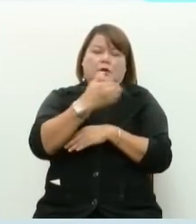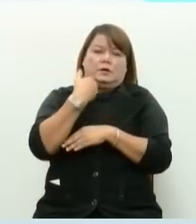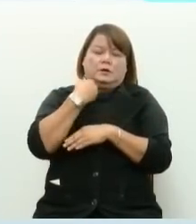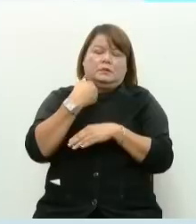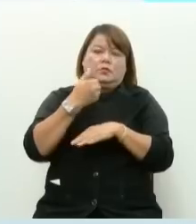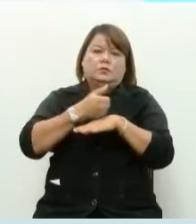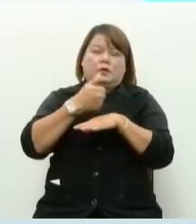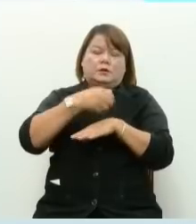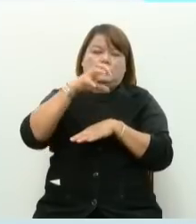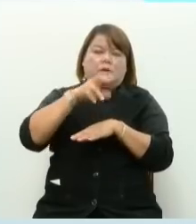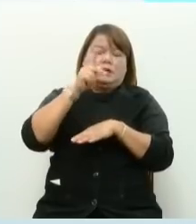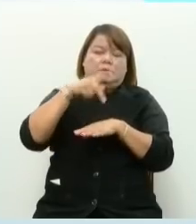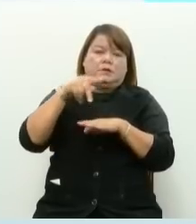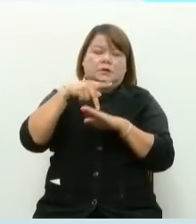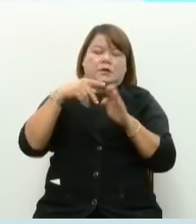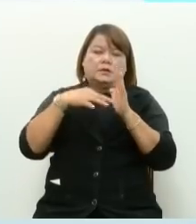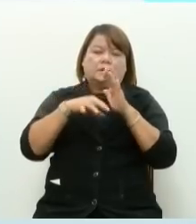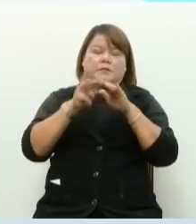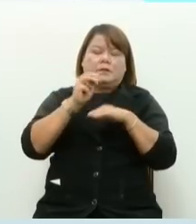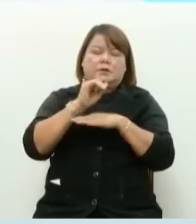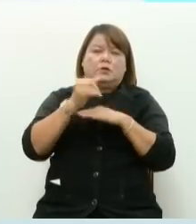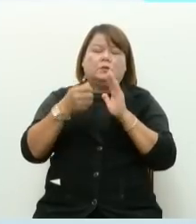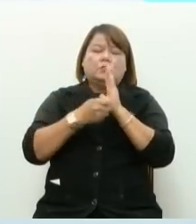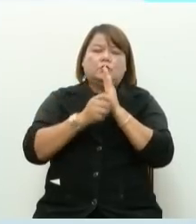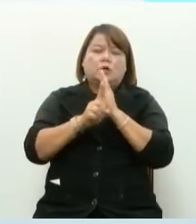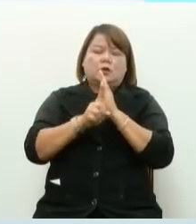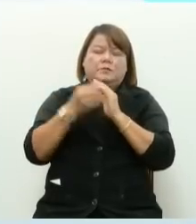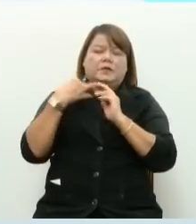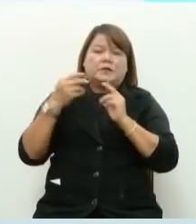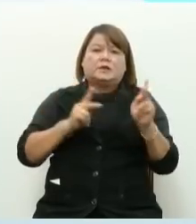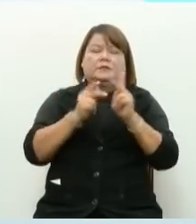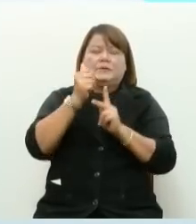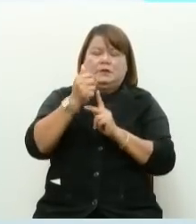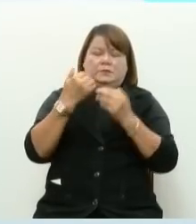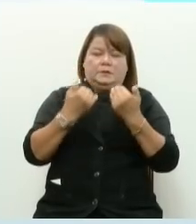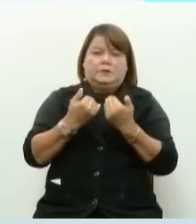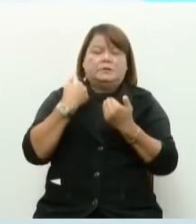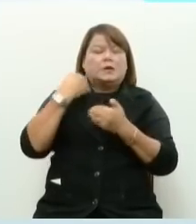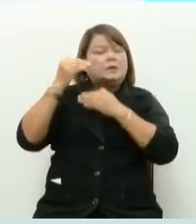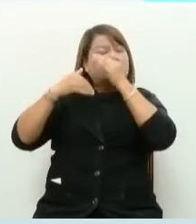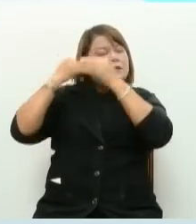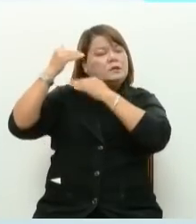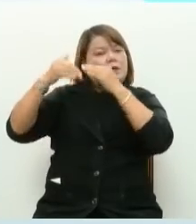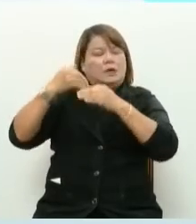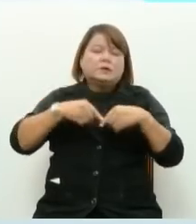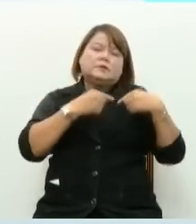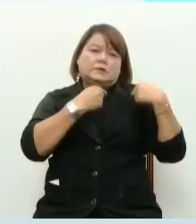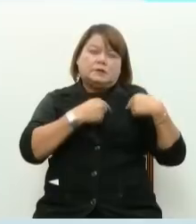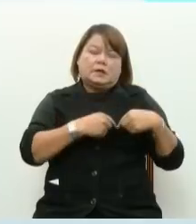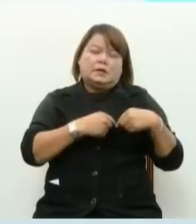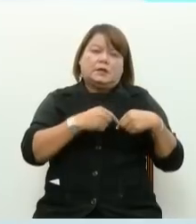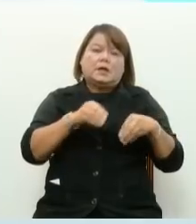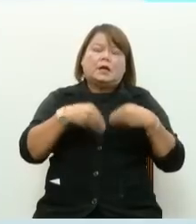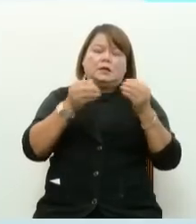ผู้อำนวยการสำนักงานเขตพื้นที่การศึกษามัธยมศึกษาอุดรธานีที่มีกิจกรรมดีๆแบบนี้นะคะเพื่อเป็นการพัฒนาจิตใจนะค